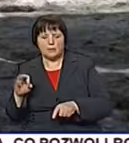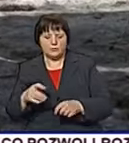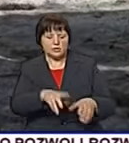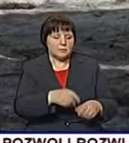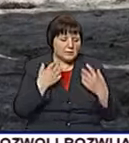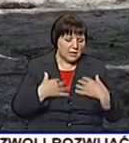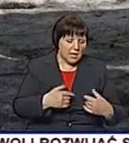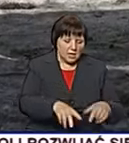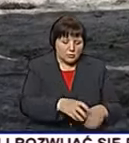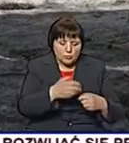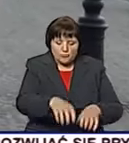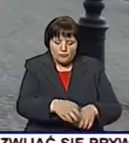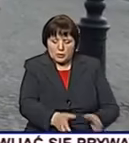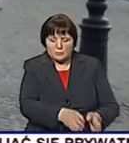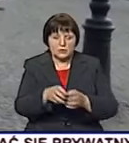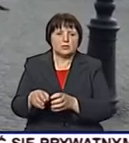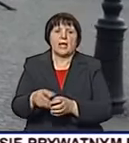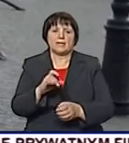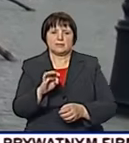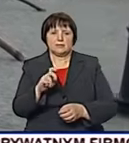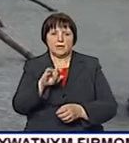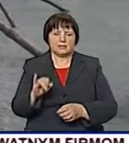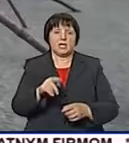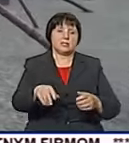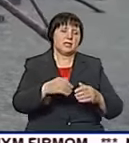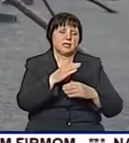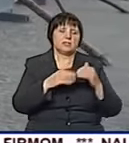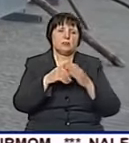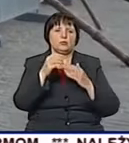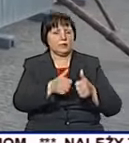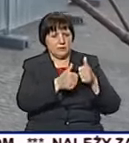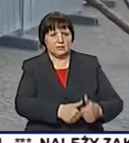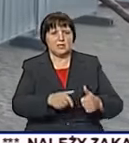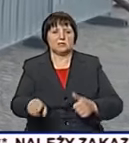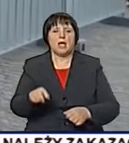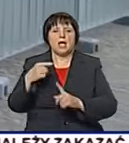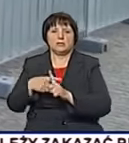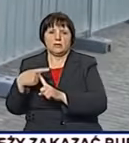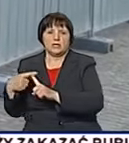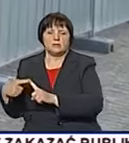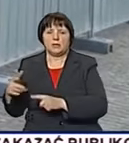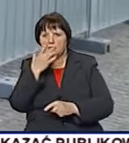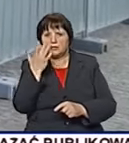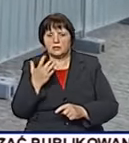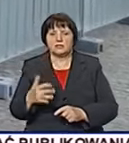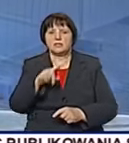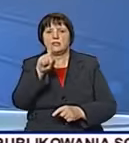ekshumację. Do czasu ich zakończenia budowa została wstrzymana. Szczątki mają trafić na cmentarz żołnierzy radzieckich w Zgierzu.